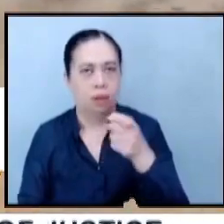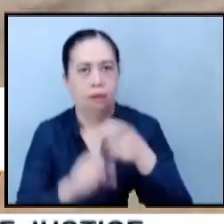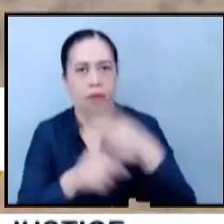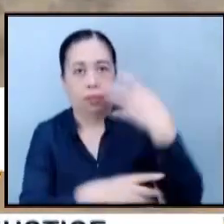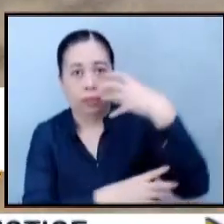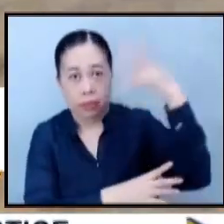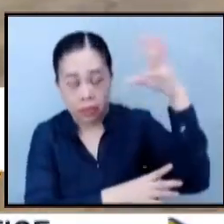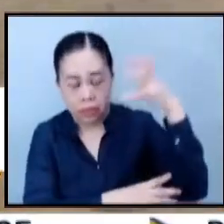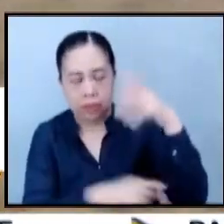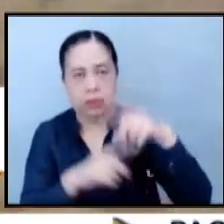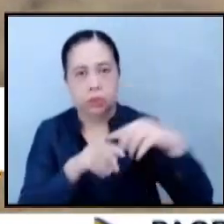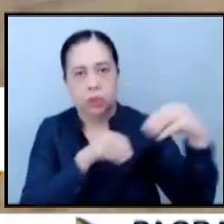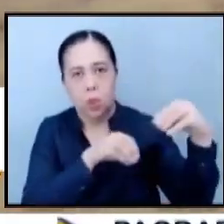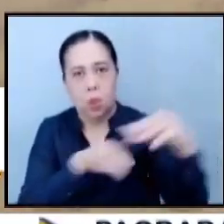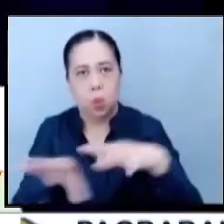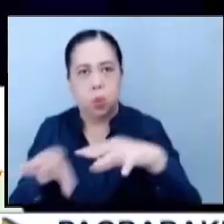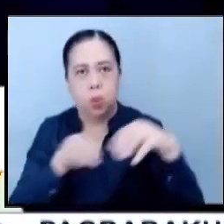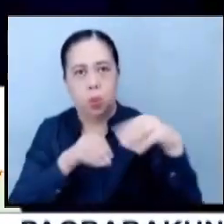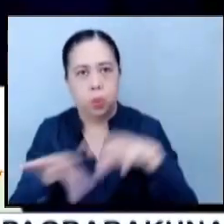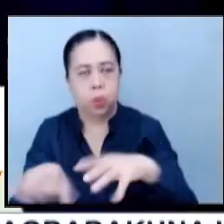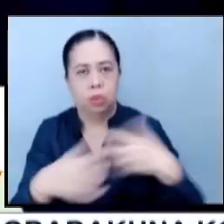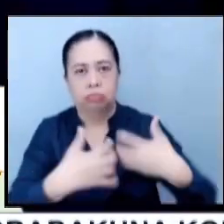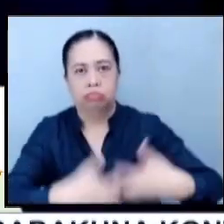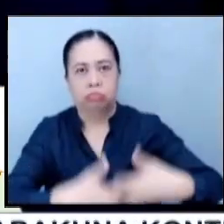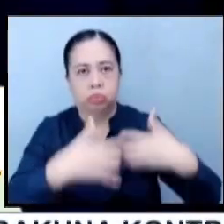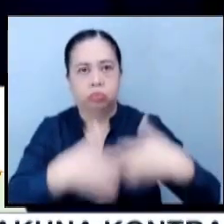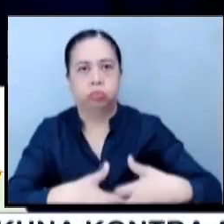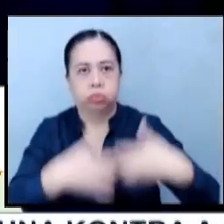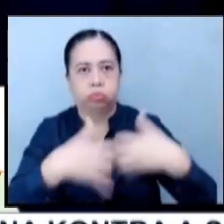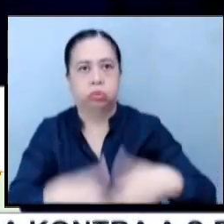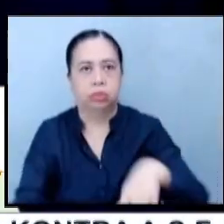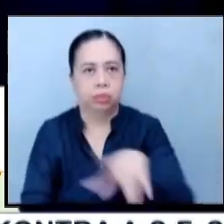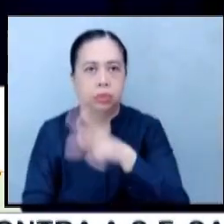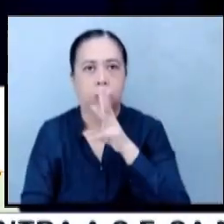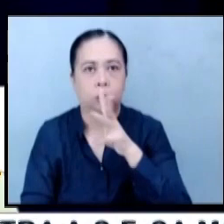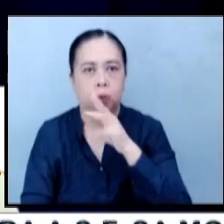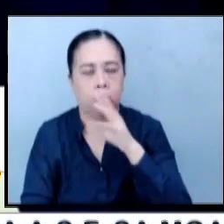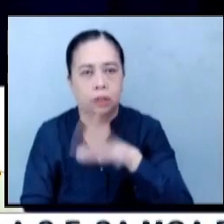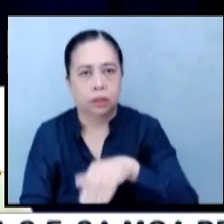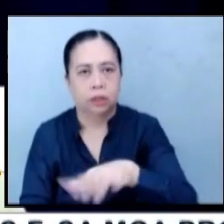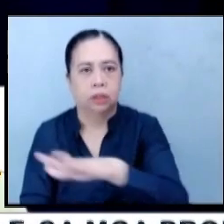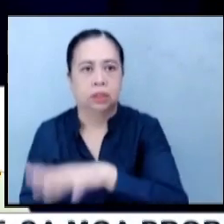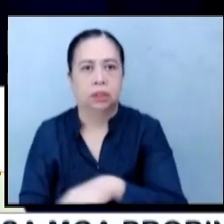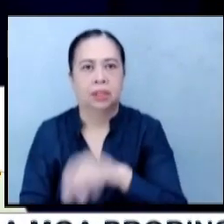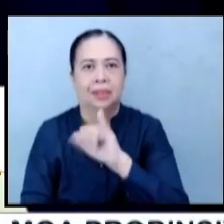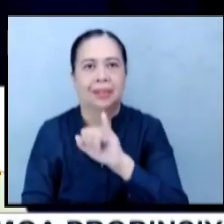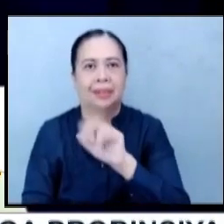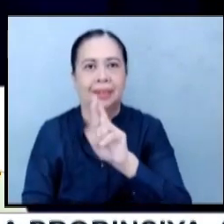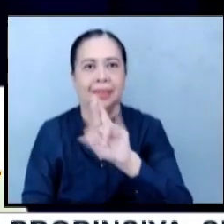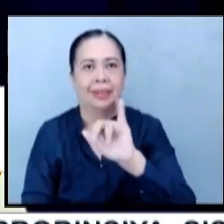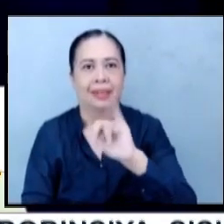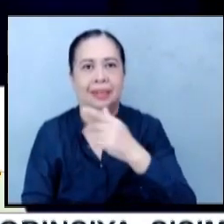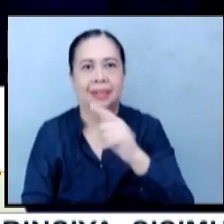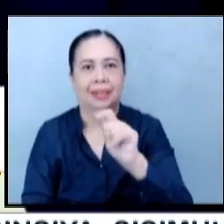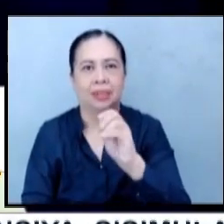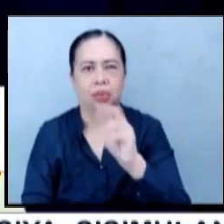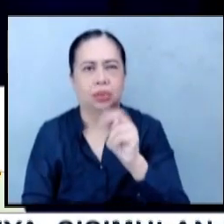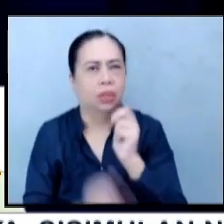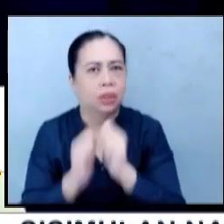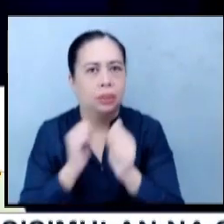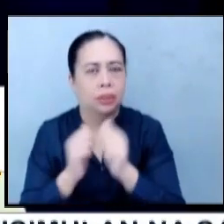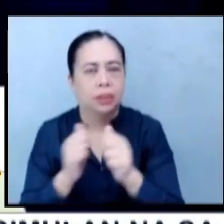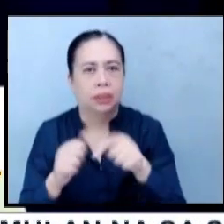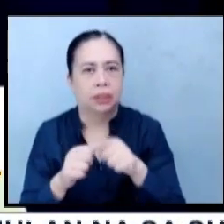upang paganahin ang mga water pumping o poso. But not only stand yung usual irrigation, no? We will also do solar